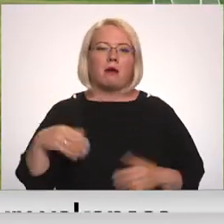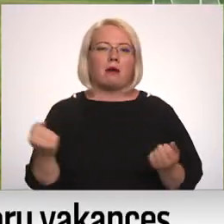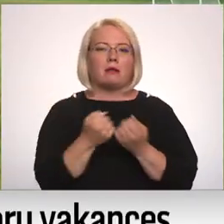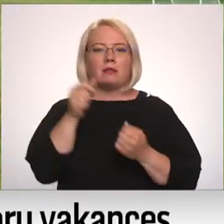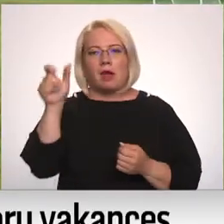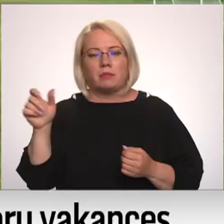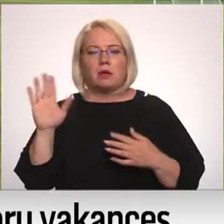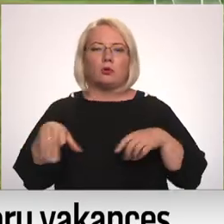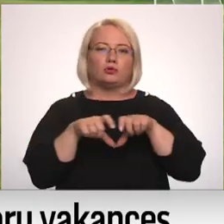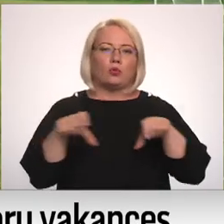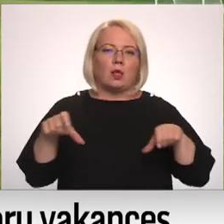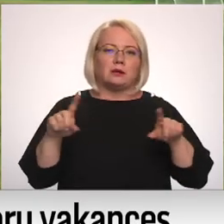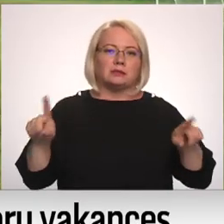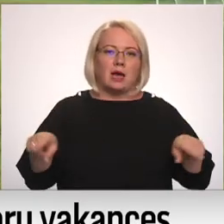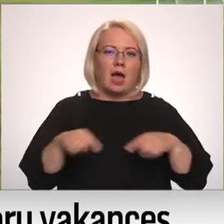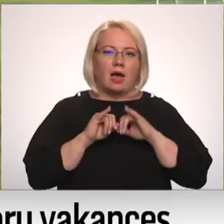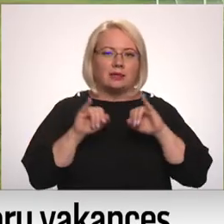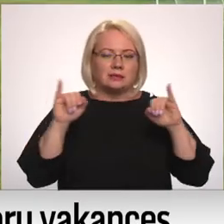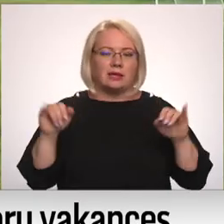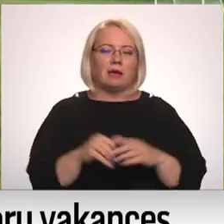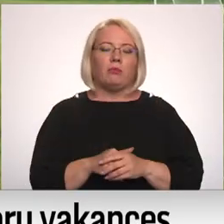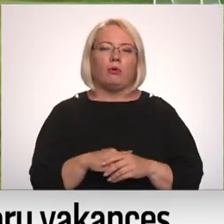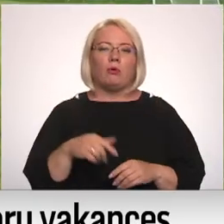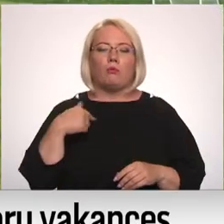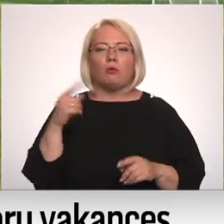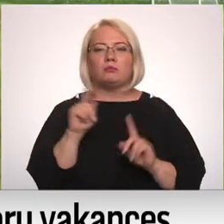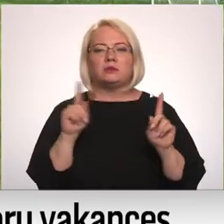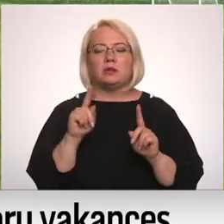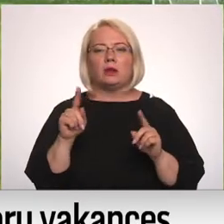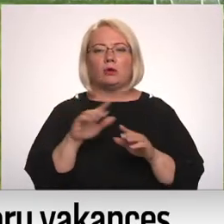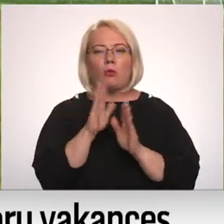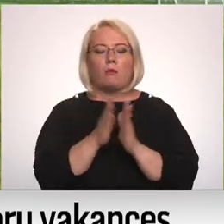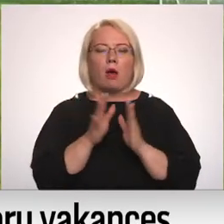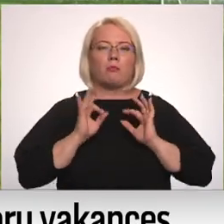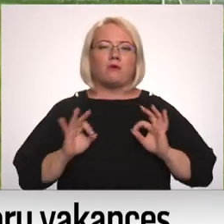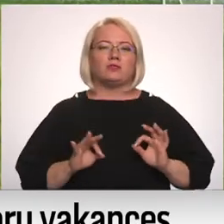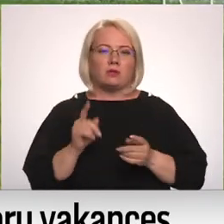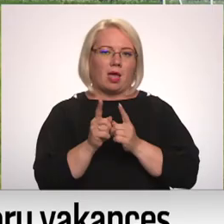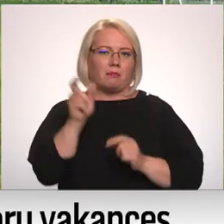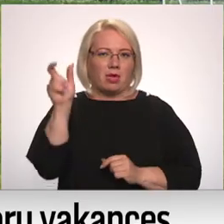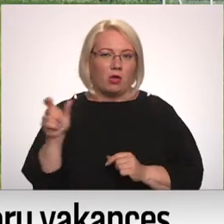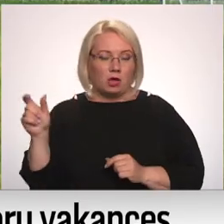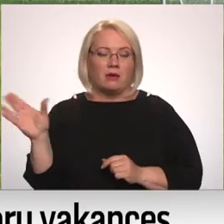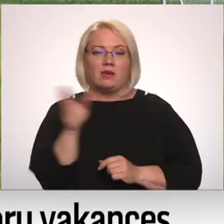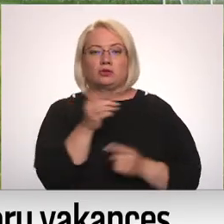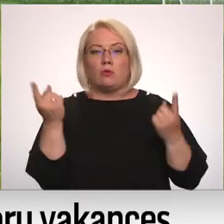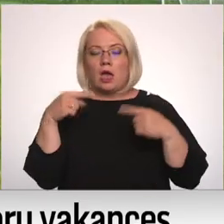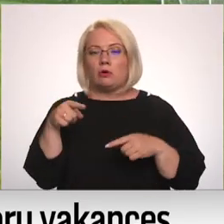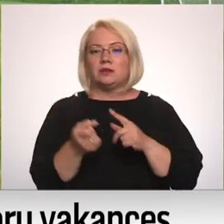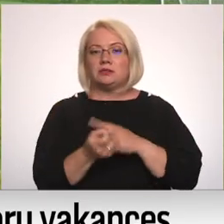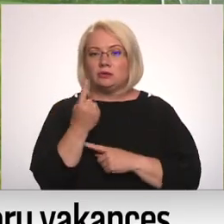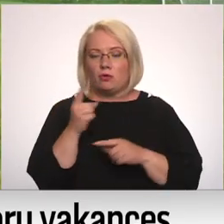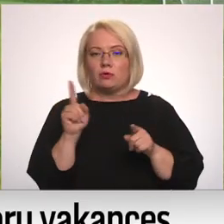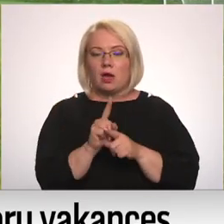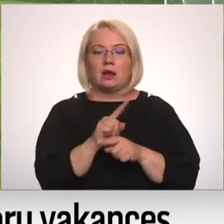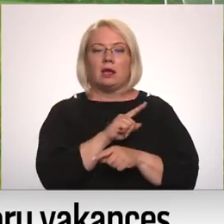skolas attīstību. Un mums kopā ar profesionālajiem pedagogiem visu laiku tas ir izdevies un izdodas arī vēl